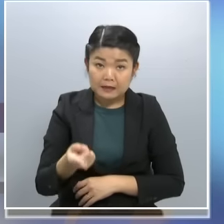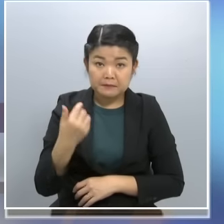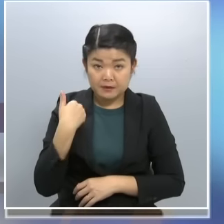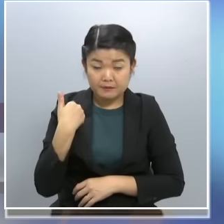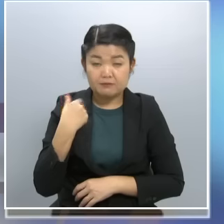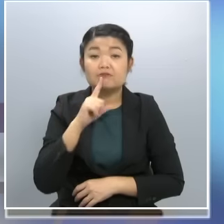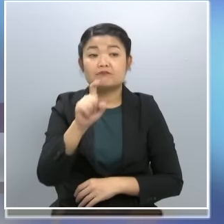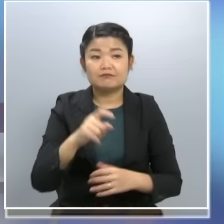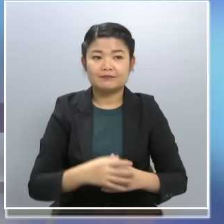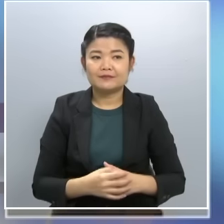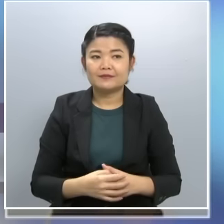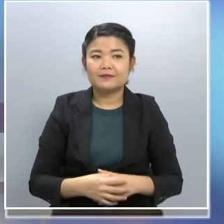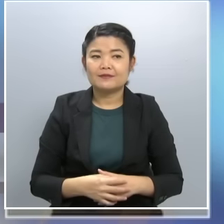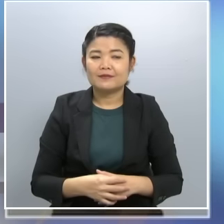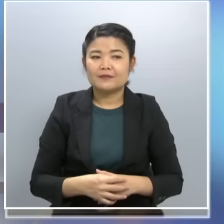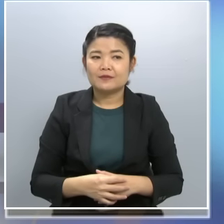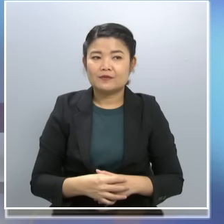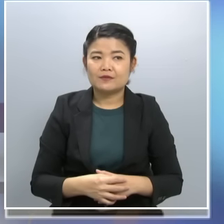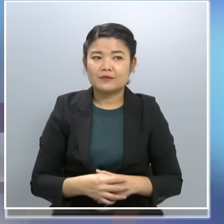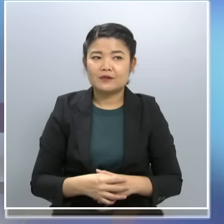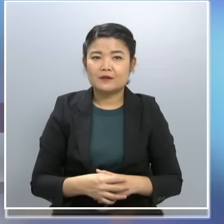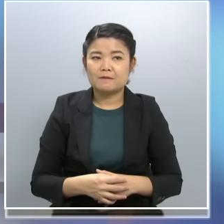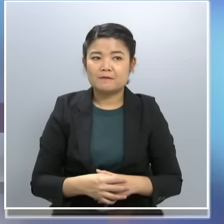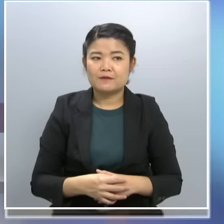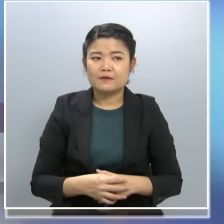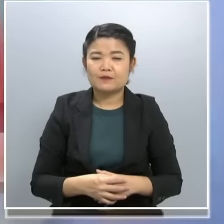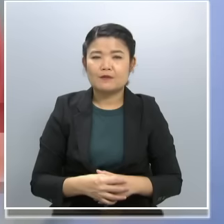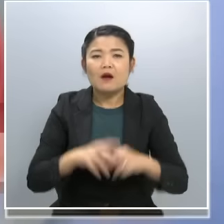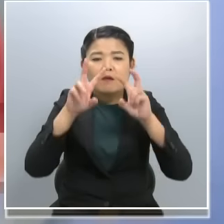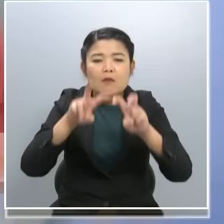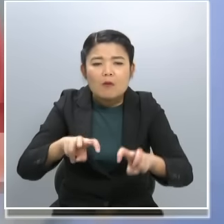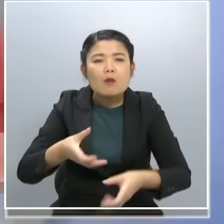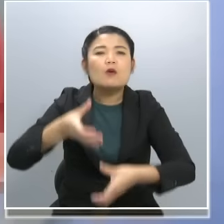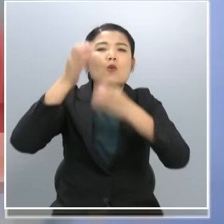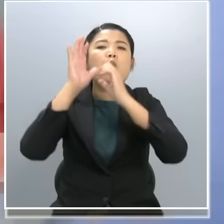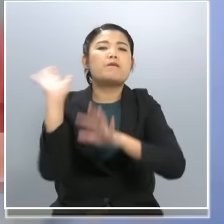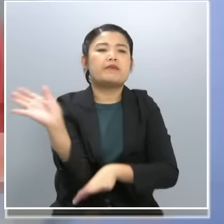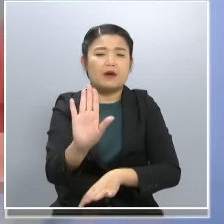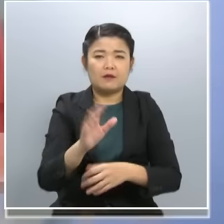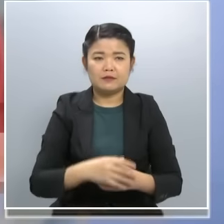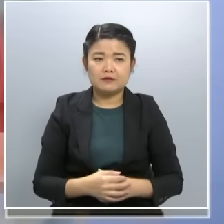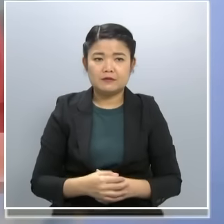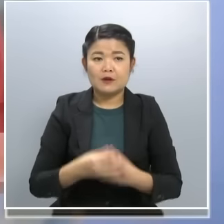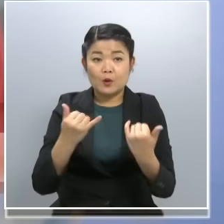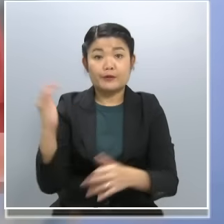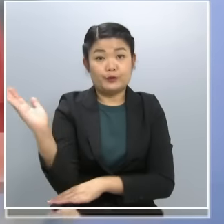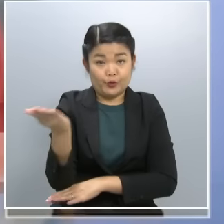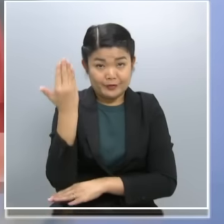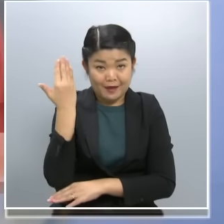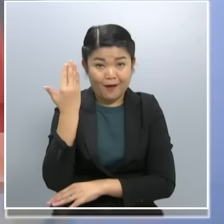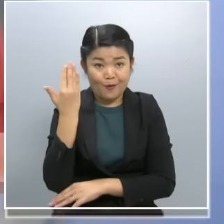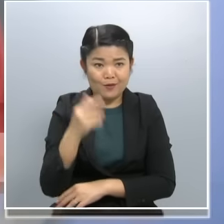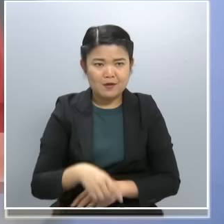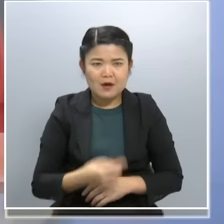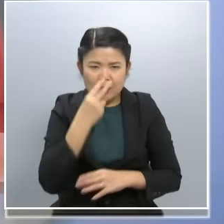ได้ลงไว้มั้คะโหคือคือจริงๆอย่าอย่าไปฟื้นฝอยหาตะเข็บเลยครับค่ะก็เมื่อเมเมื่อเช้าอ่ะผมได้ได้อ่าน